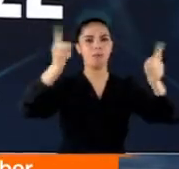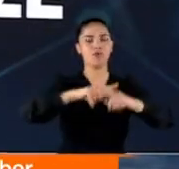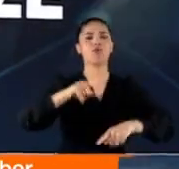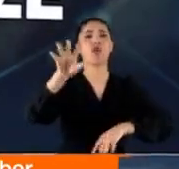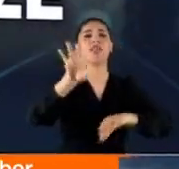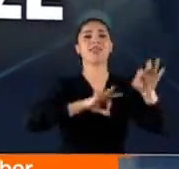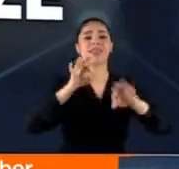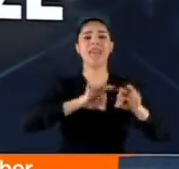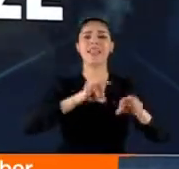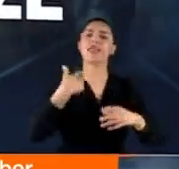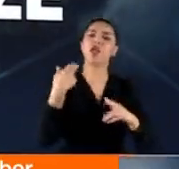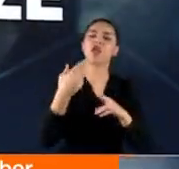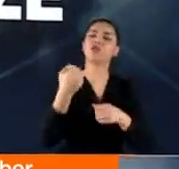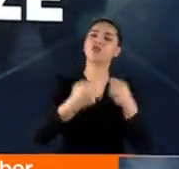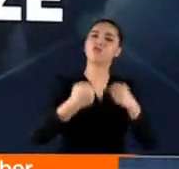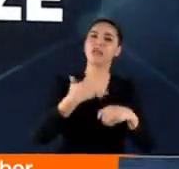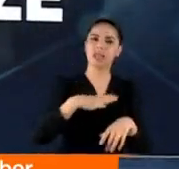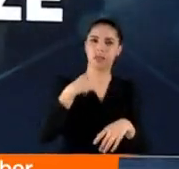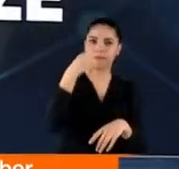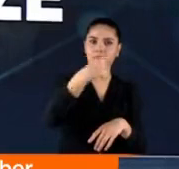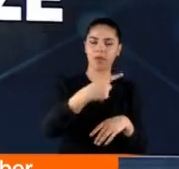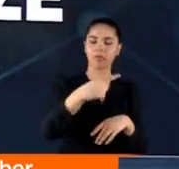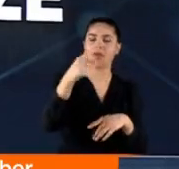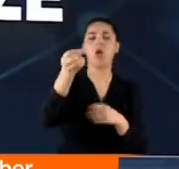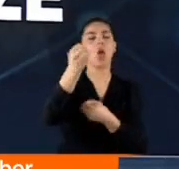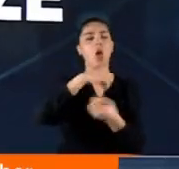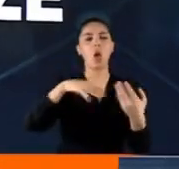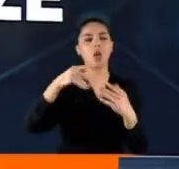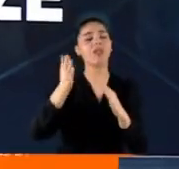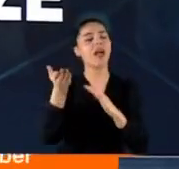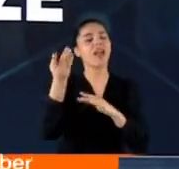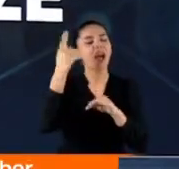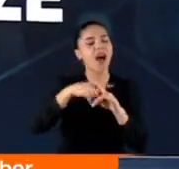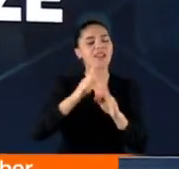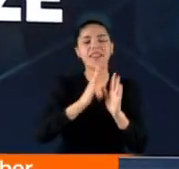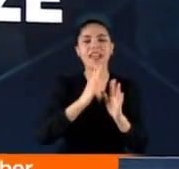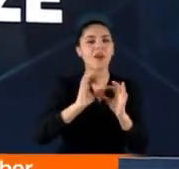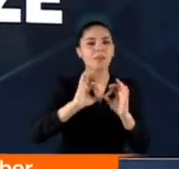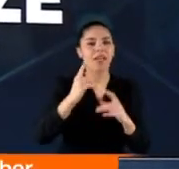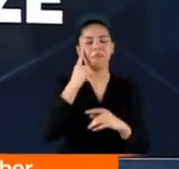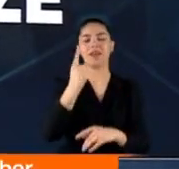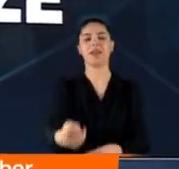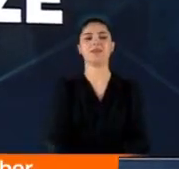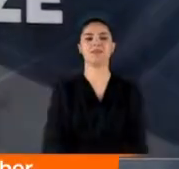test sürüşü yapmak istiyorum dedi. Hikayenin devamını tam da tahmin ettiğiniz gibi olduğunu düşünüyorum.